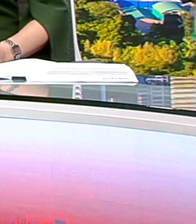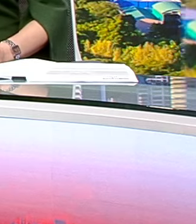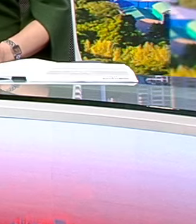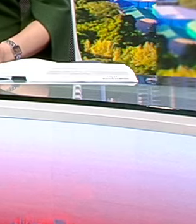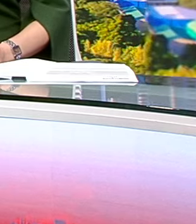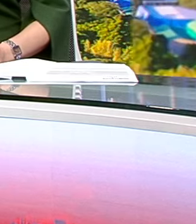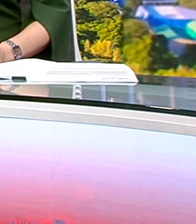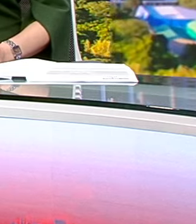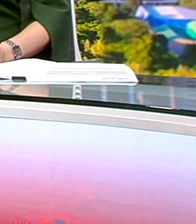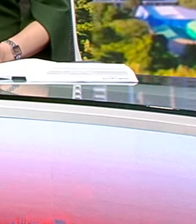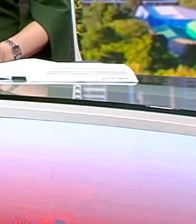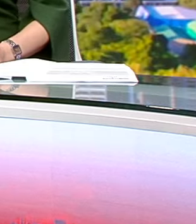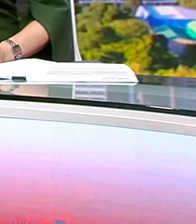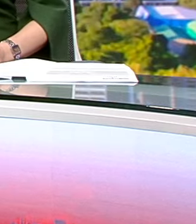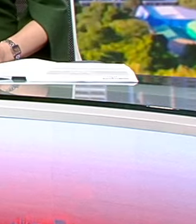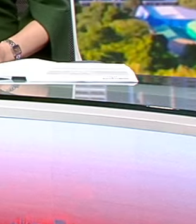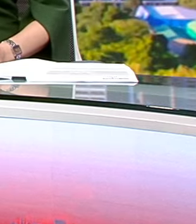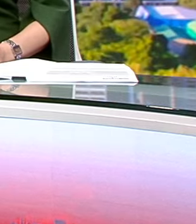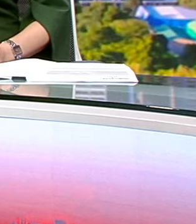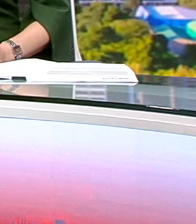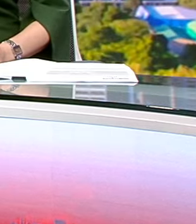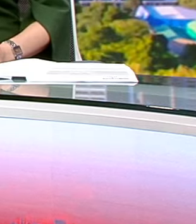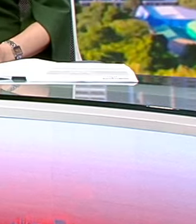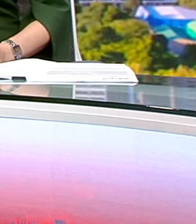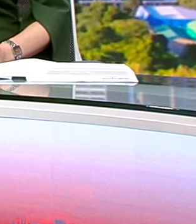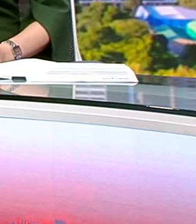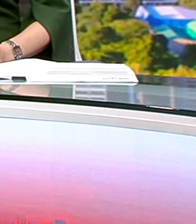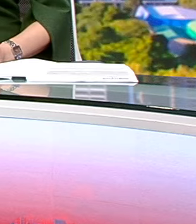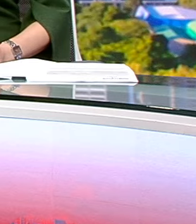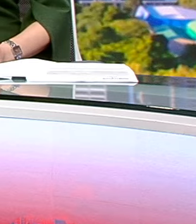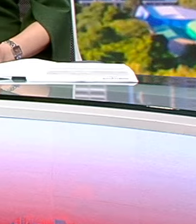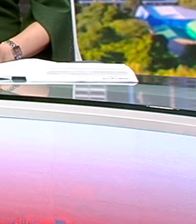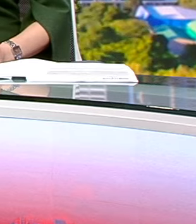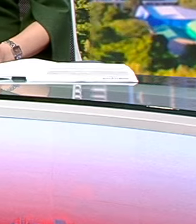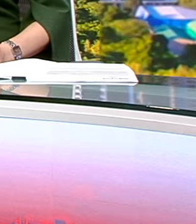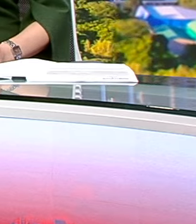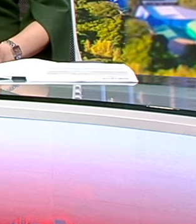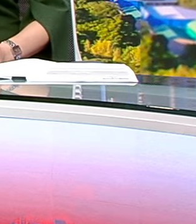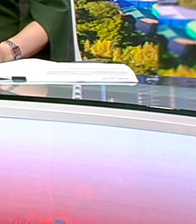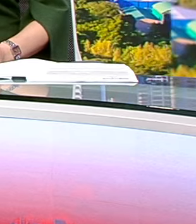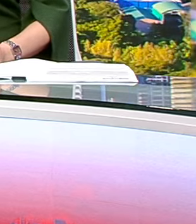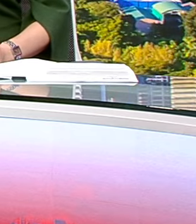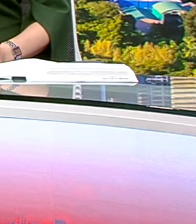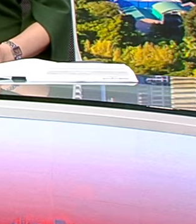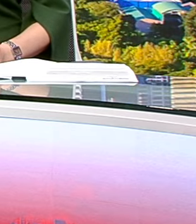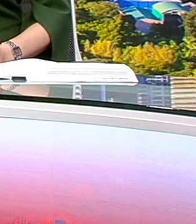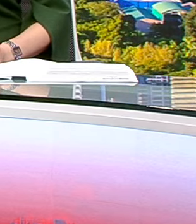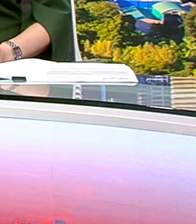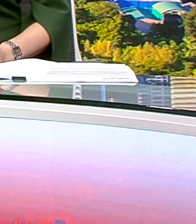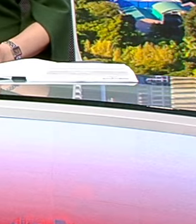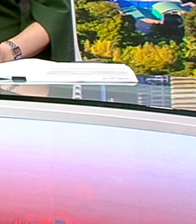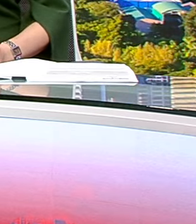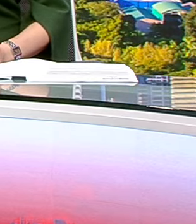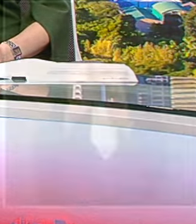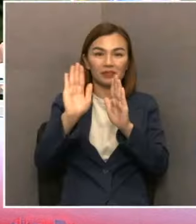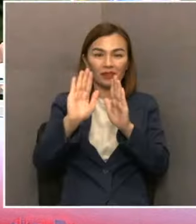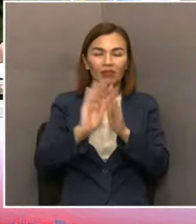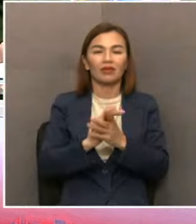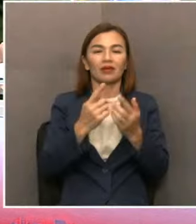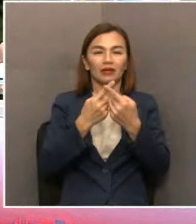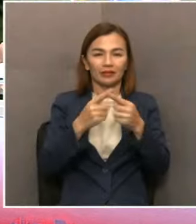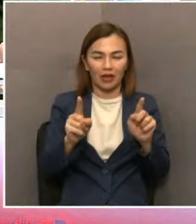ไปนอกสตูดิโอเนี่ยมองดูท้องฟ้าตอนนี้แดดยังไม่ได้แรงมากขนาดนั้นอ่าก็ก็หวังว่าที่นี่จะไม่ร้อนจัดอนะครับขณะเดียวกันเนี่ยก็ต้อง